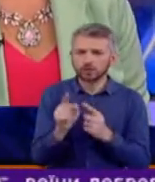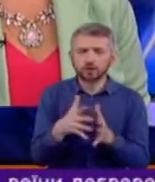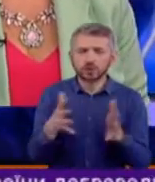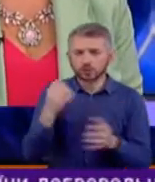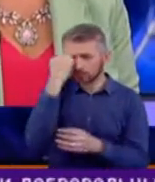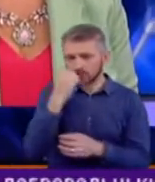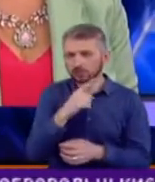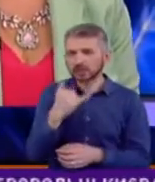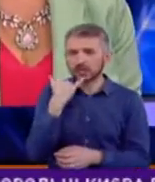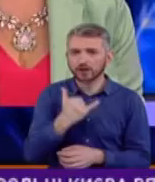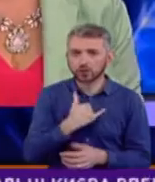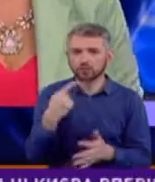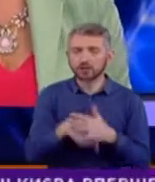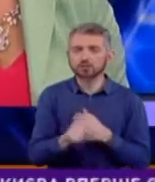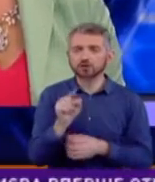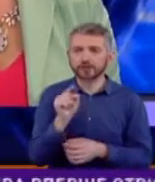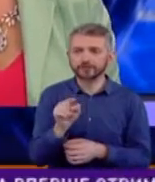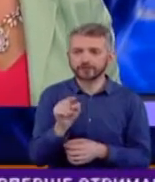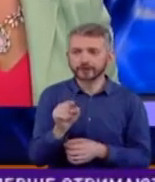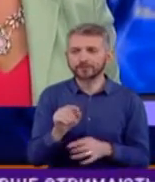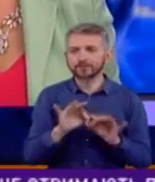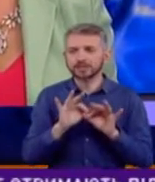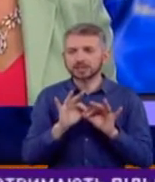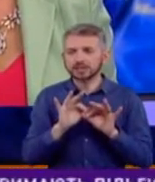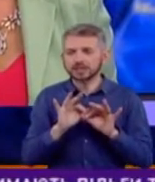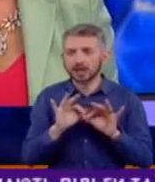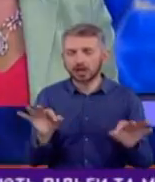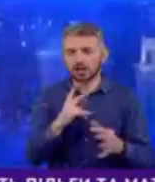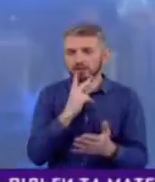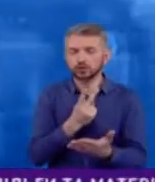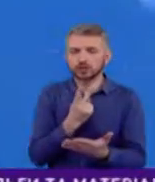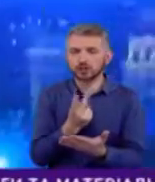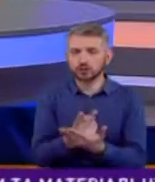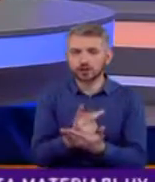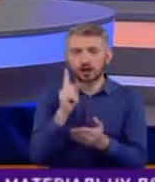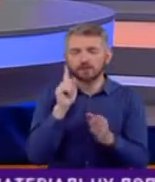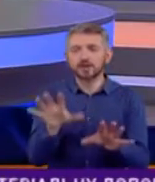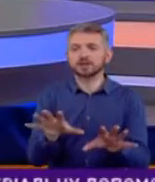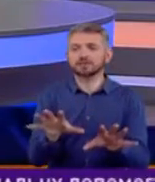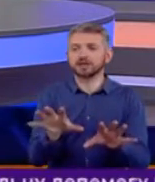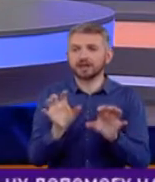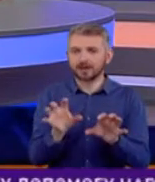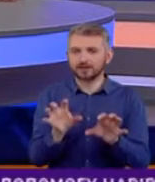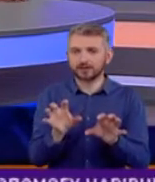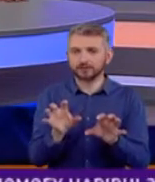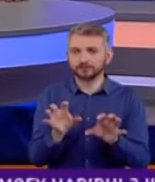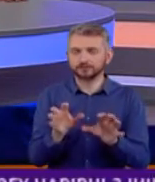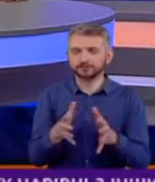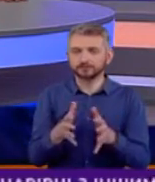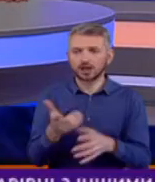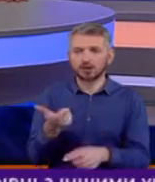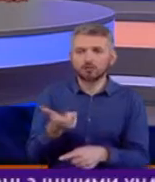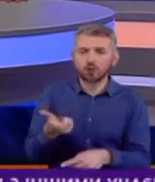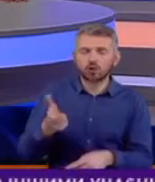спасибо за дзвінок, тому що ви ідеально ілюструєте восприятие